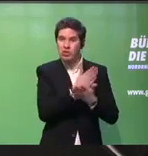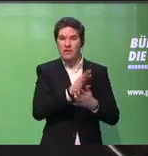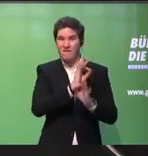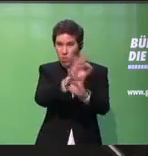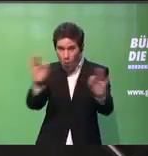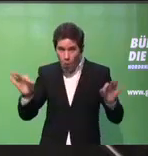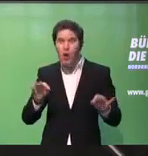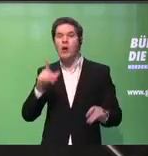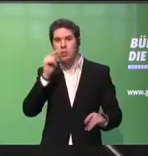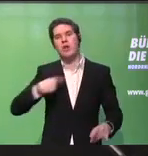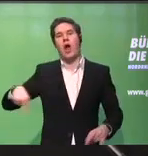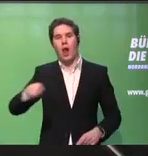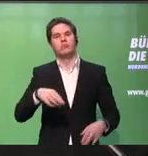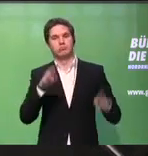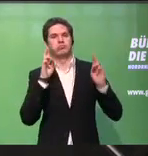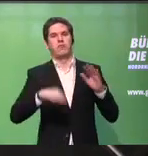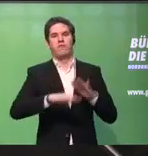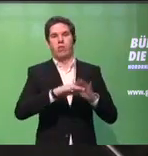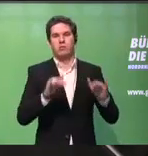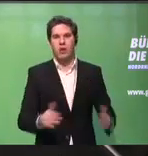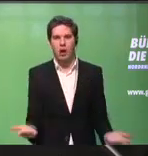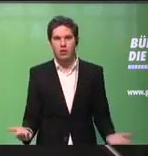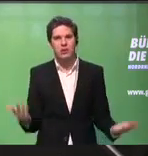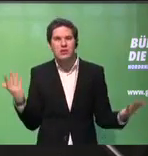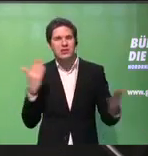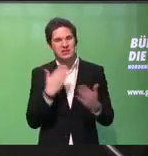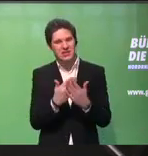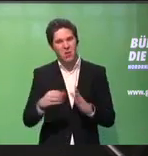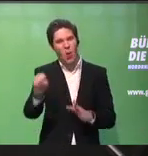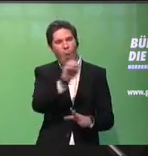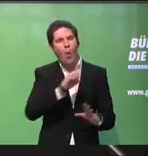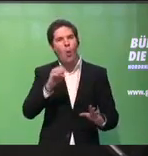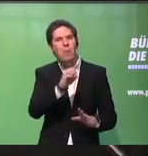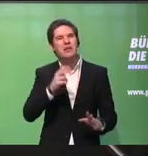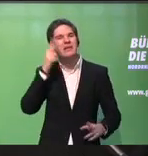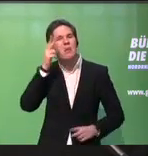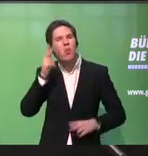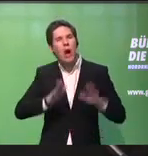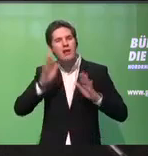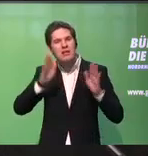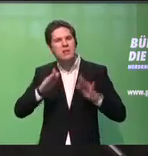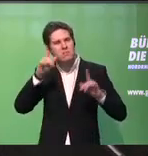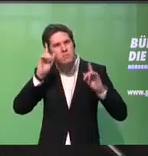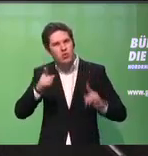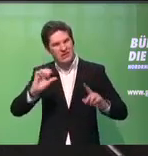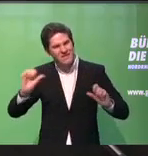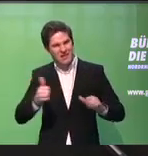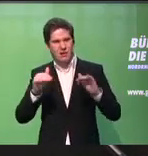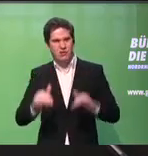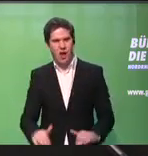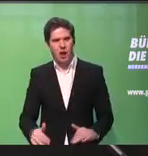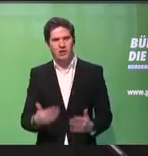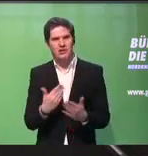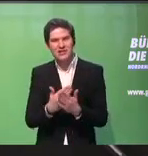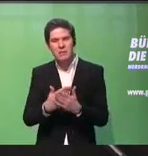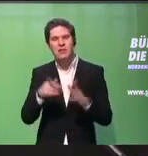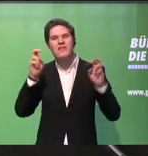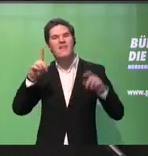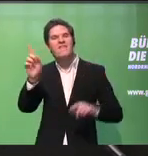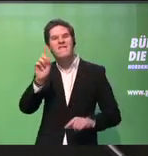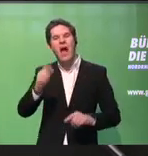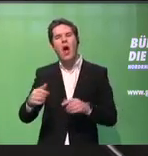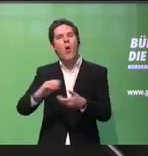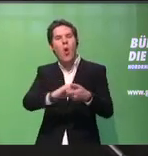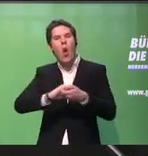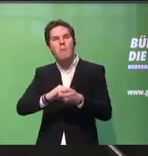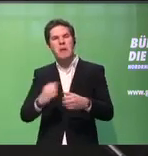deshalb gilt es, wir müssen uns die europäische Demokratie zurückholen, indem wir die Sonderinteressen, die machtvollen Lobbys